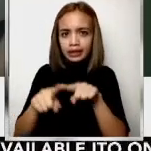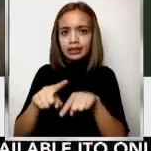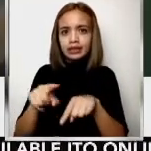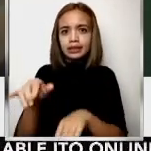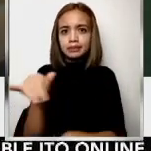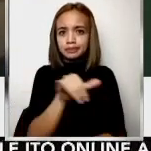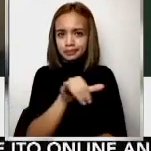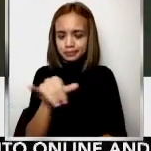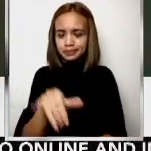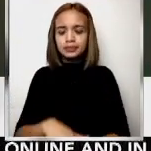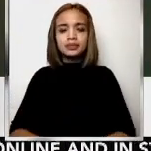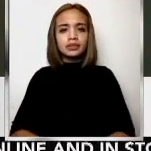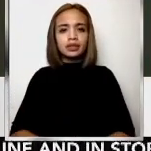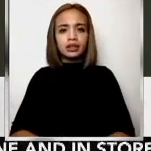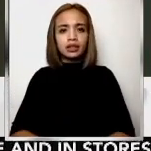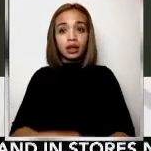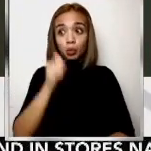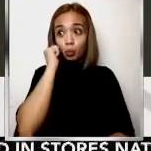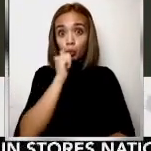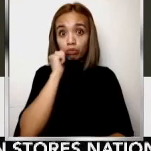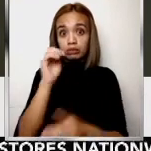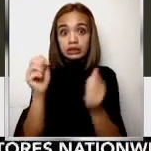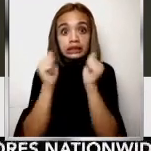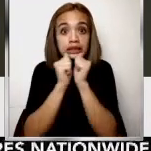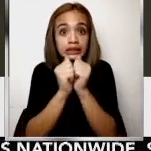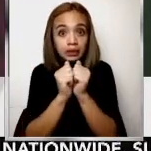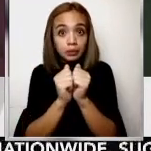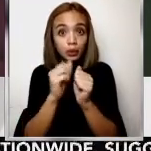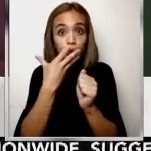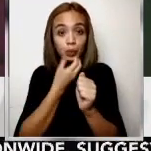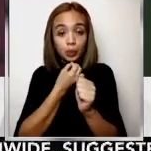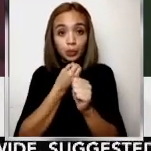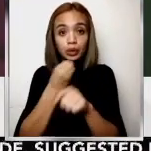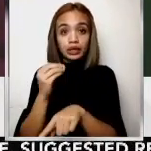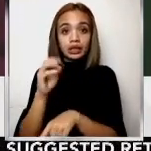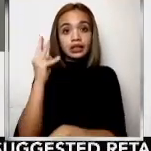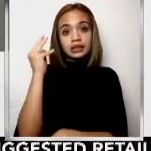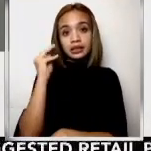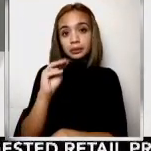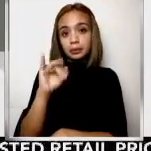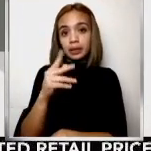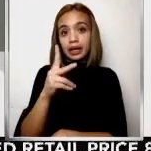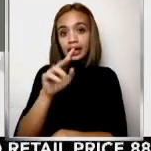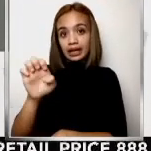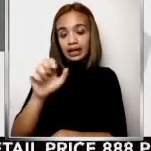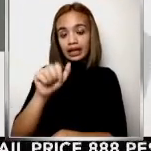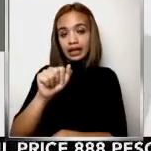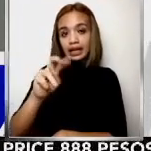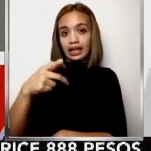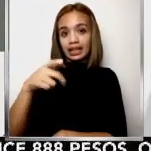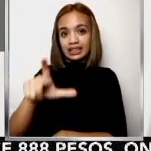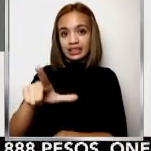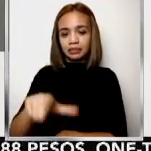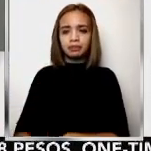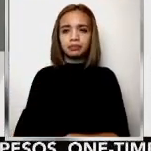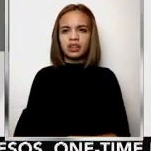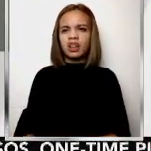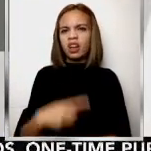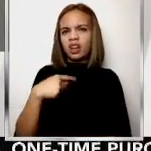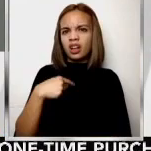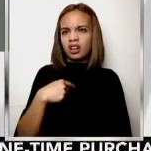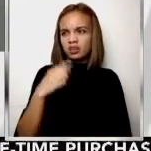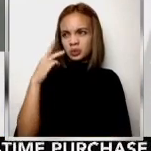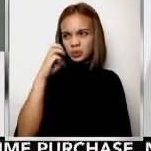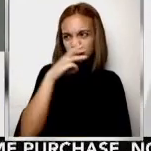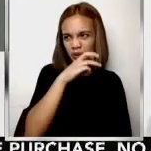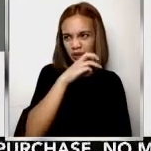Lagi namang magkasama sa project sina Mikey at Angel. Ang weird na, alam, makikita ni Tay akong mag-work ng